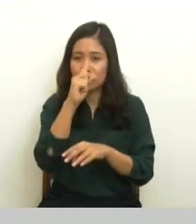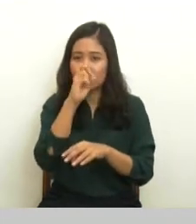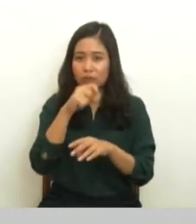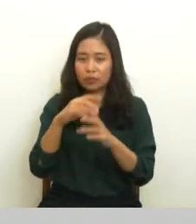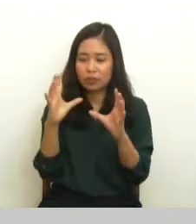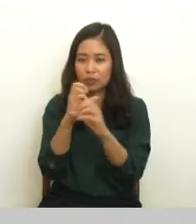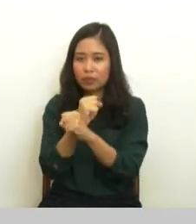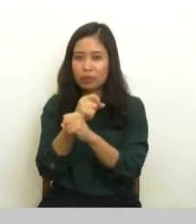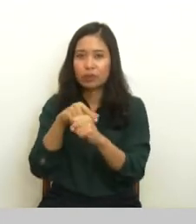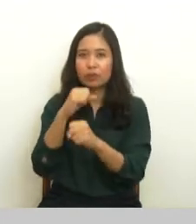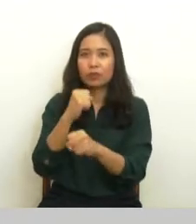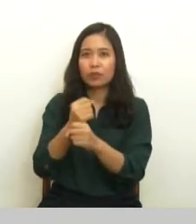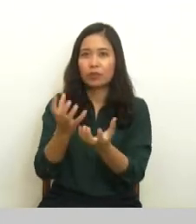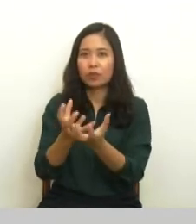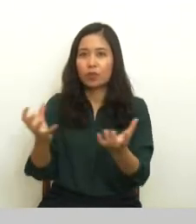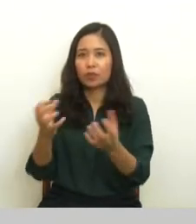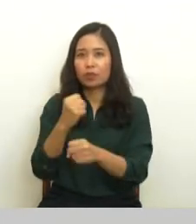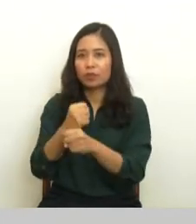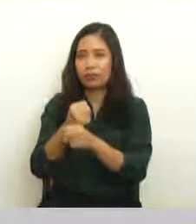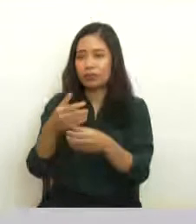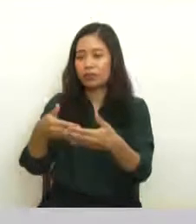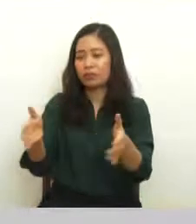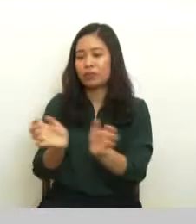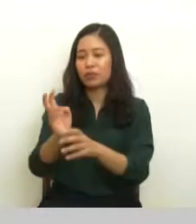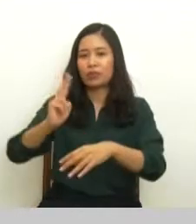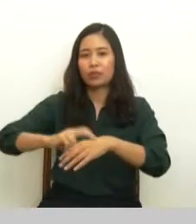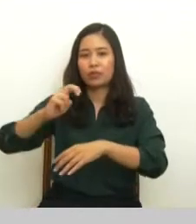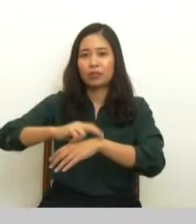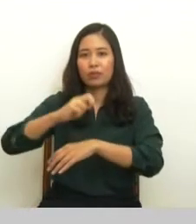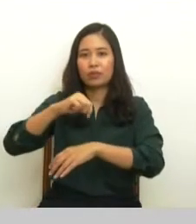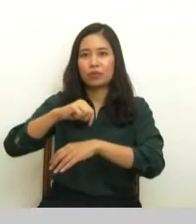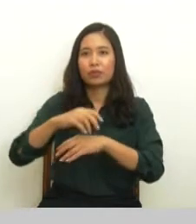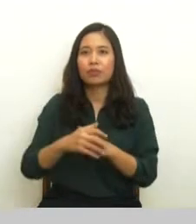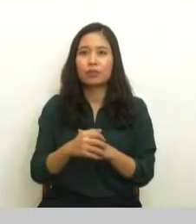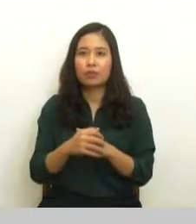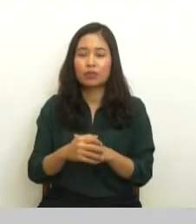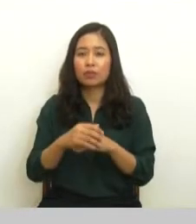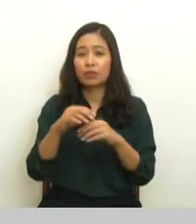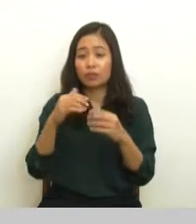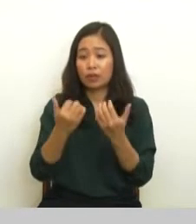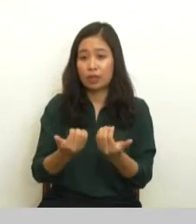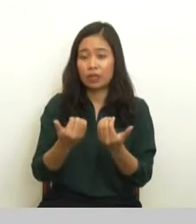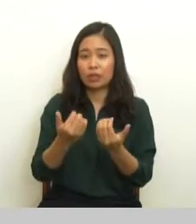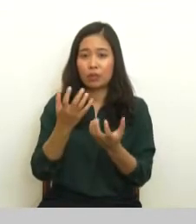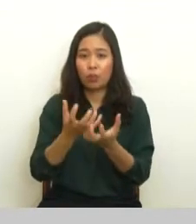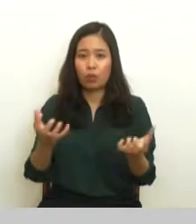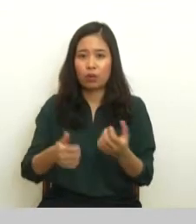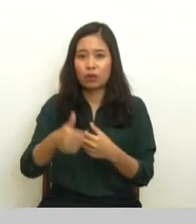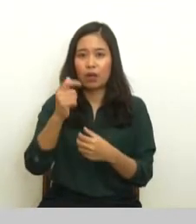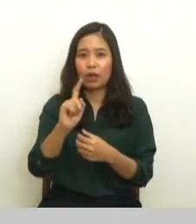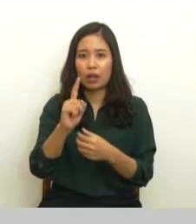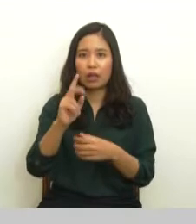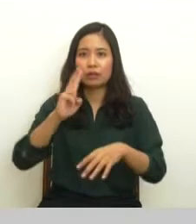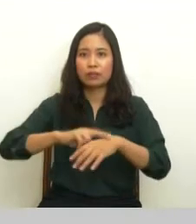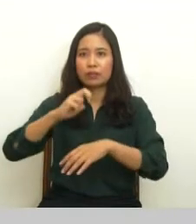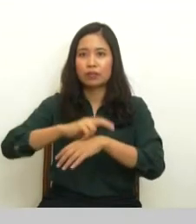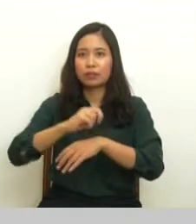ผลการดำนายงานของผลงานฟรมจงหลีดตัวโตจากผลการทดลองจิ้งหลีดทอยู่ในกลอง B ที่ได้รับอาหารเสริมช